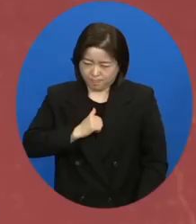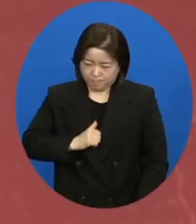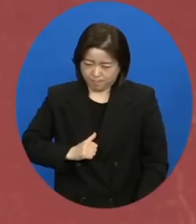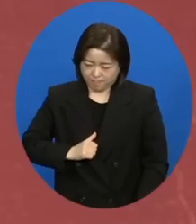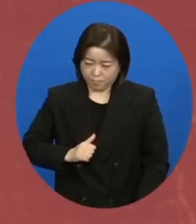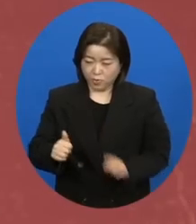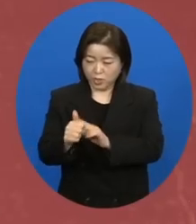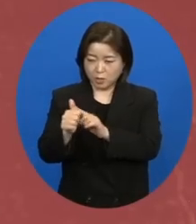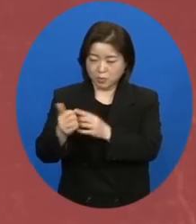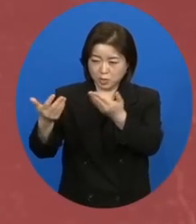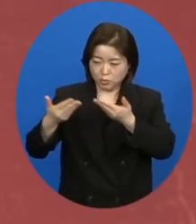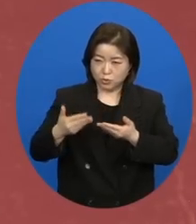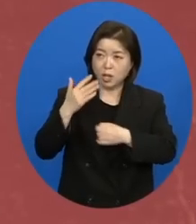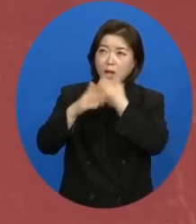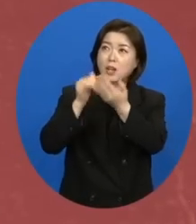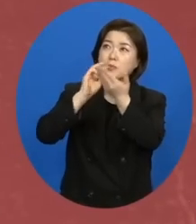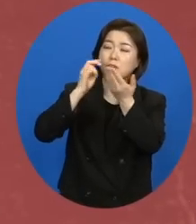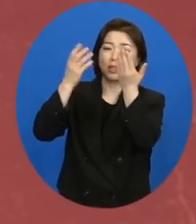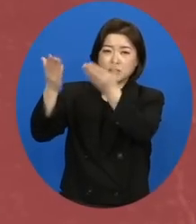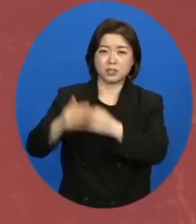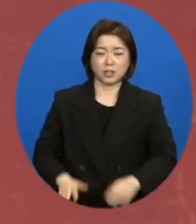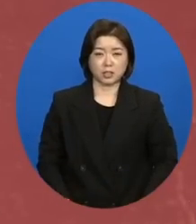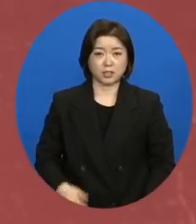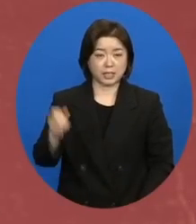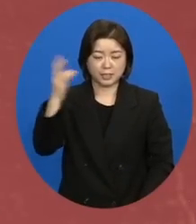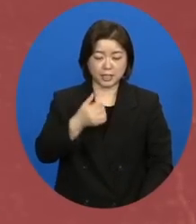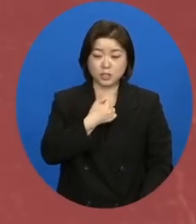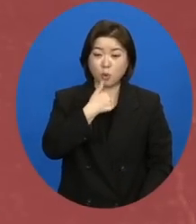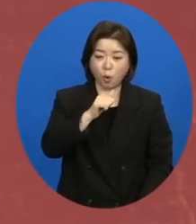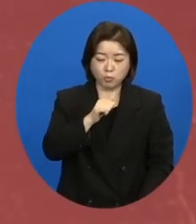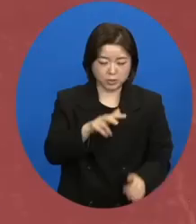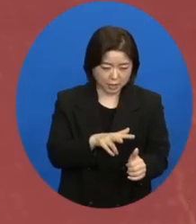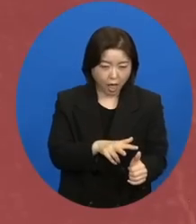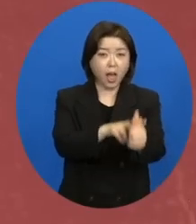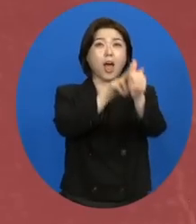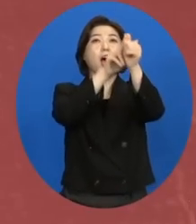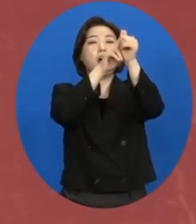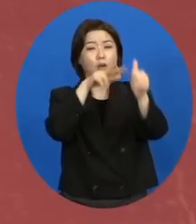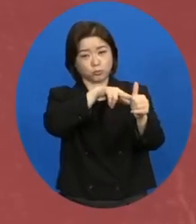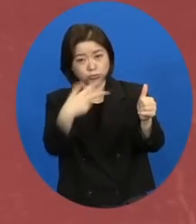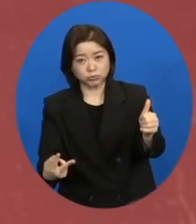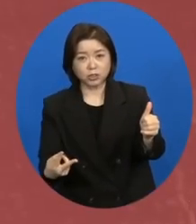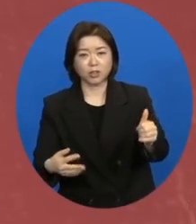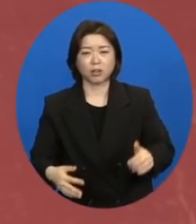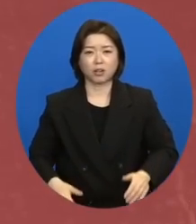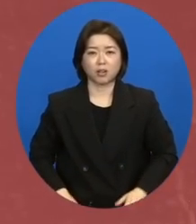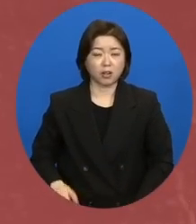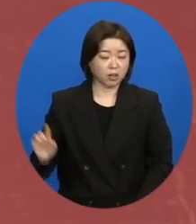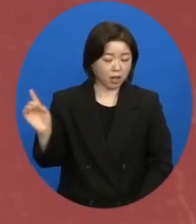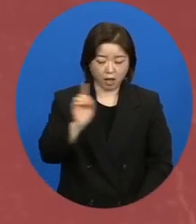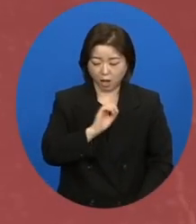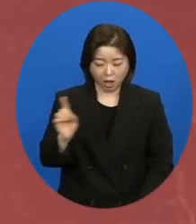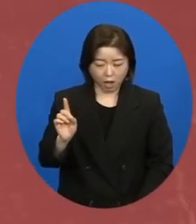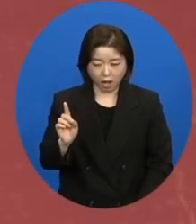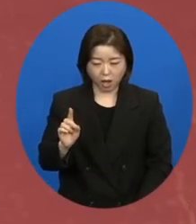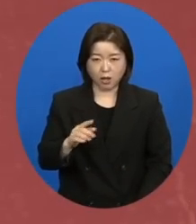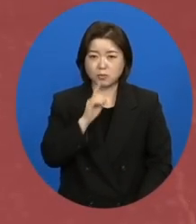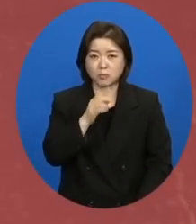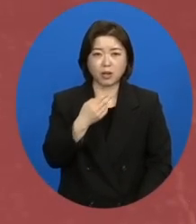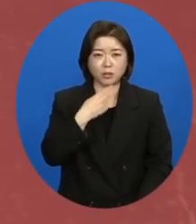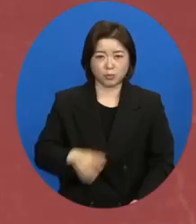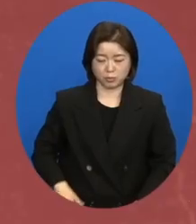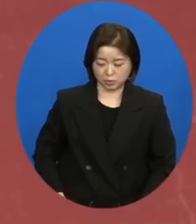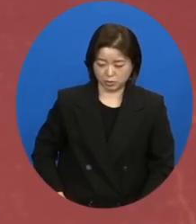찬양했대요. 그런데 5분 뒤에 다시 말이 확 뛰면서 떨어졌는데 아무 소리 안 하고 총을 꺼내더니